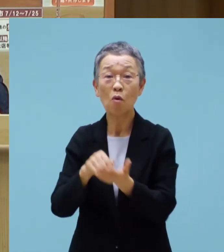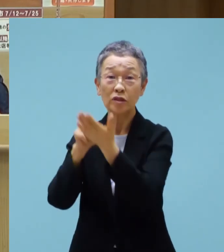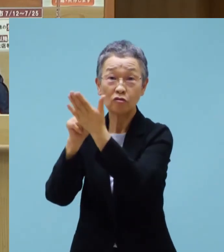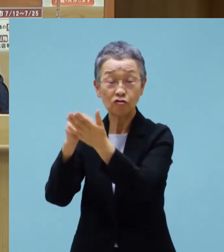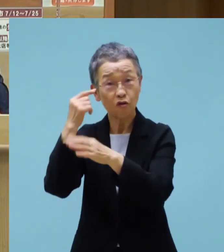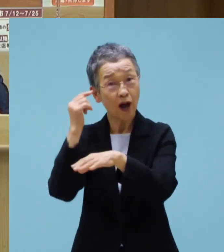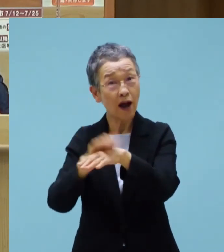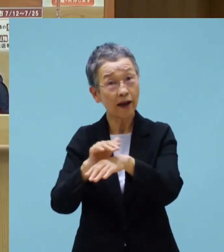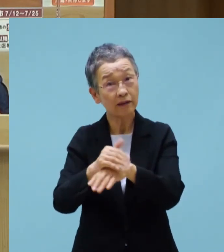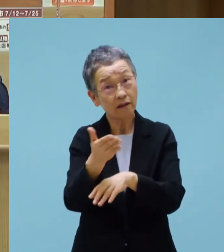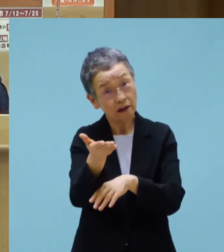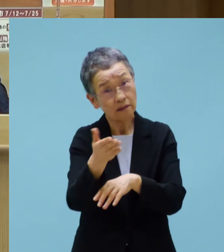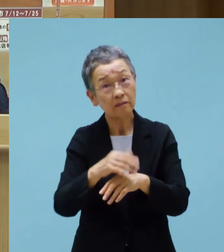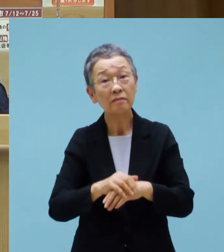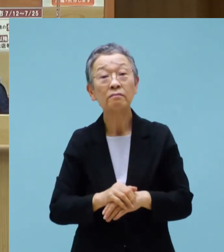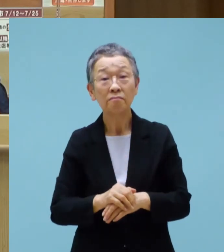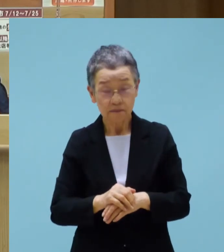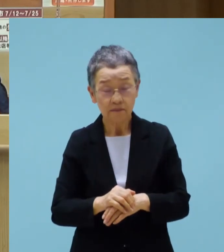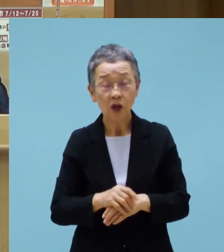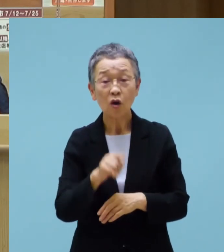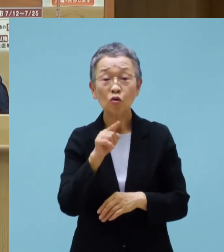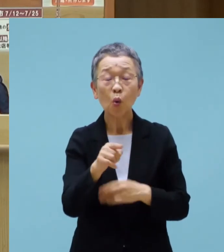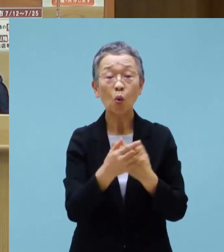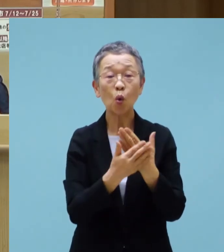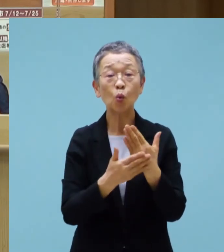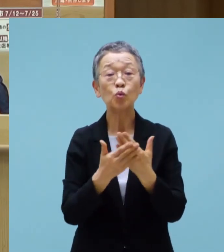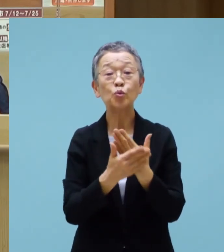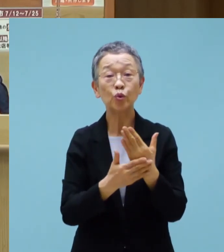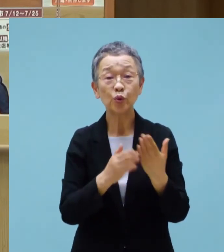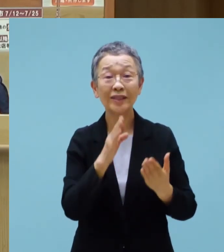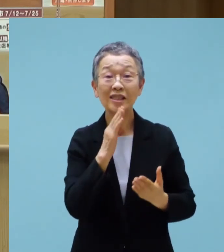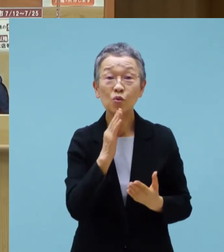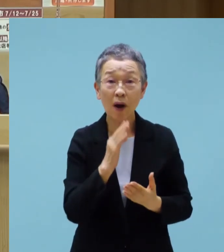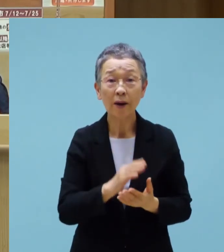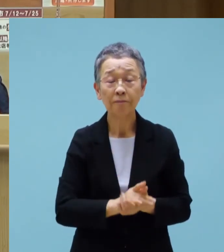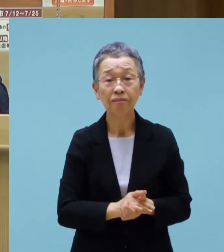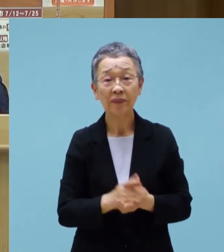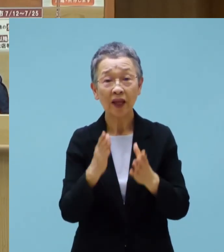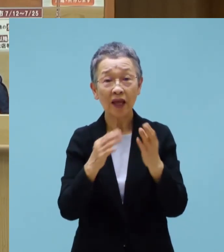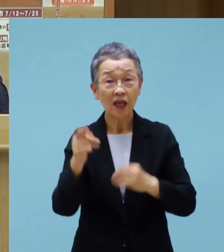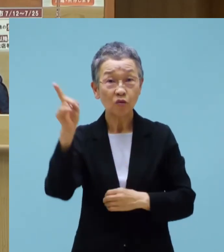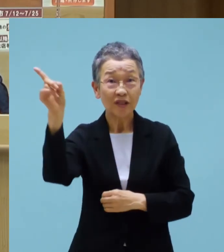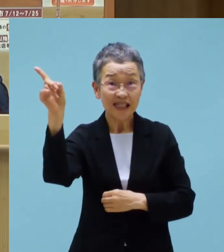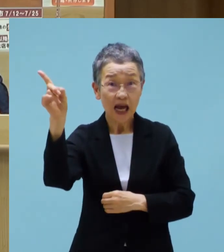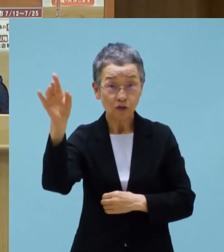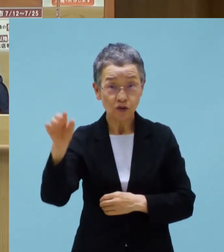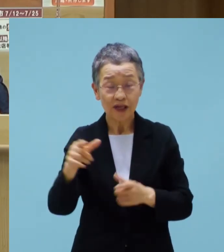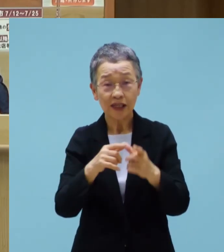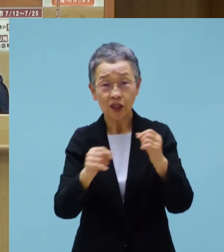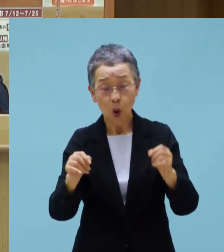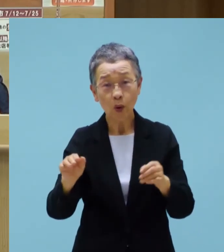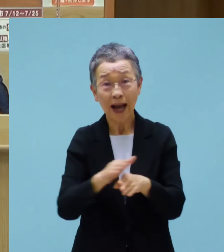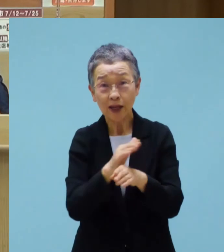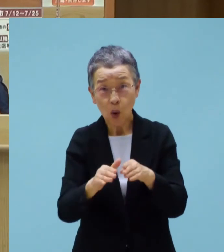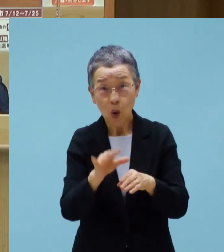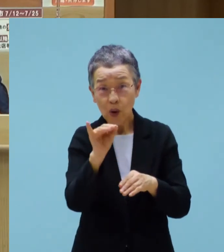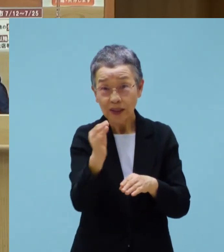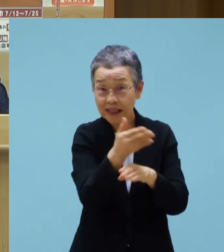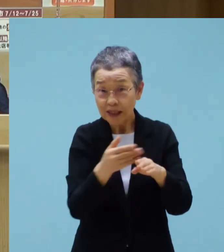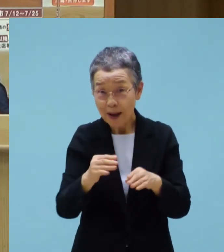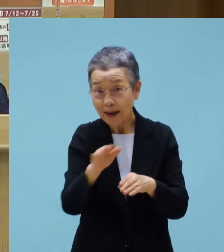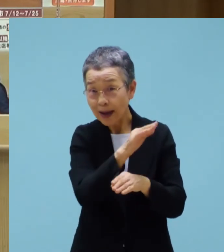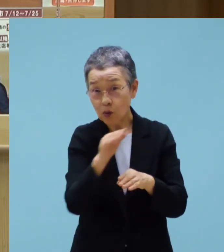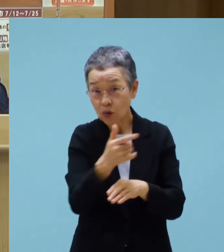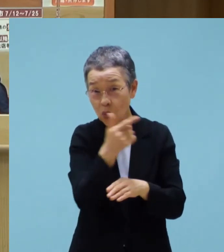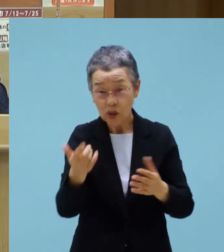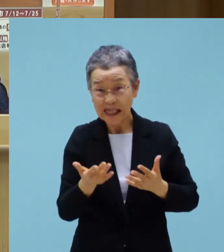いんでしょうか。 はい、この点はですね、実は国における日本海溝千島海溝沿いの巨大地震検討ワーキン